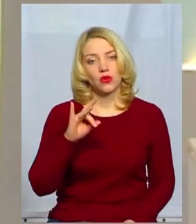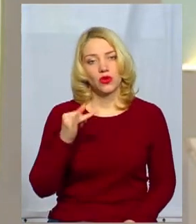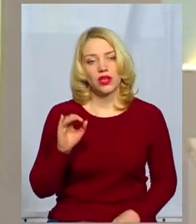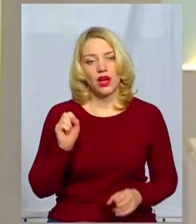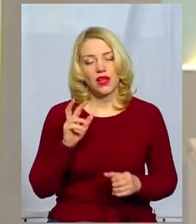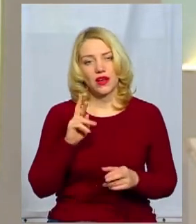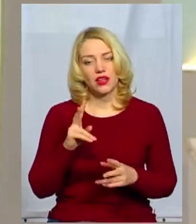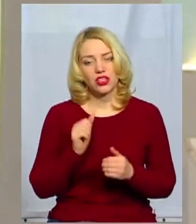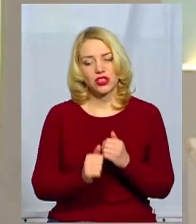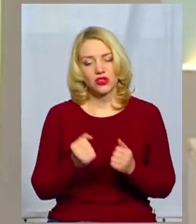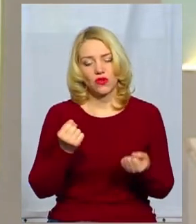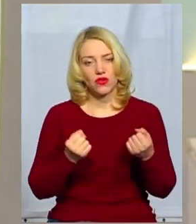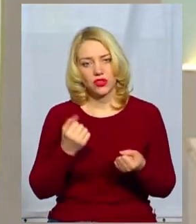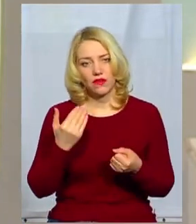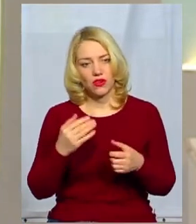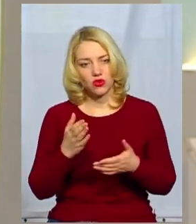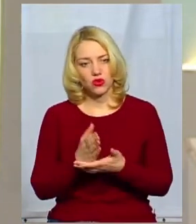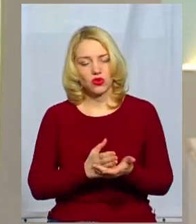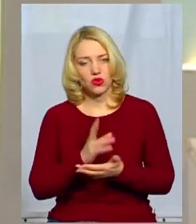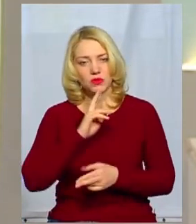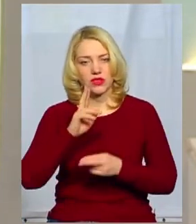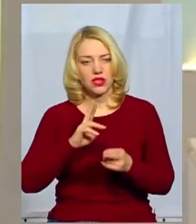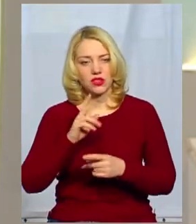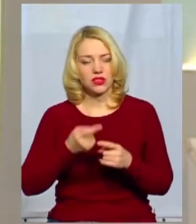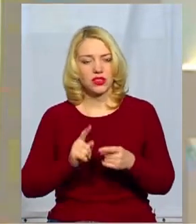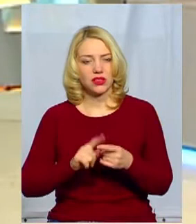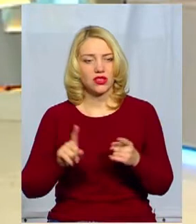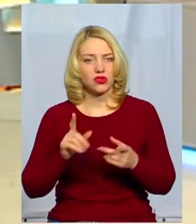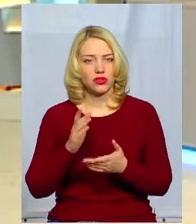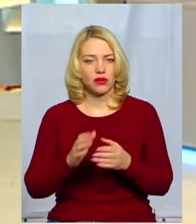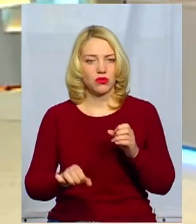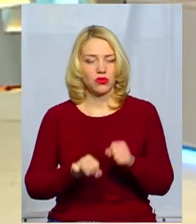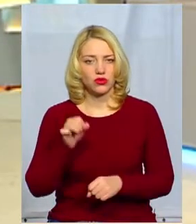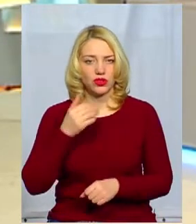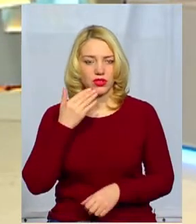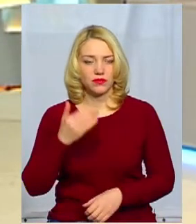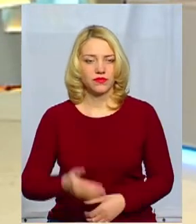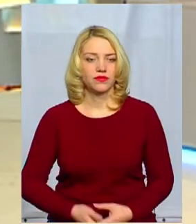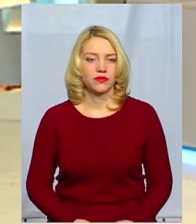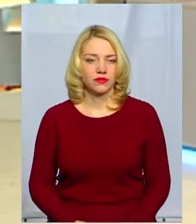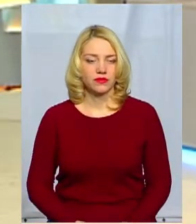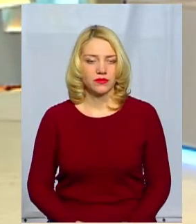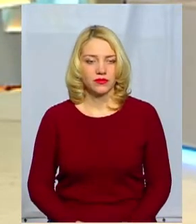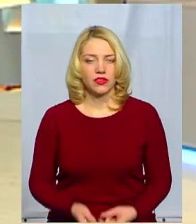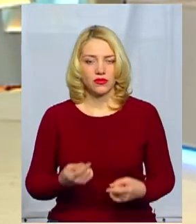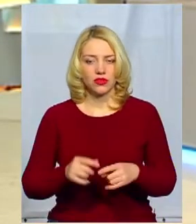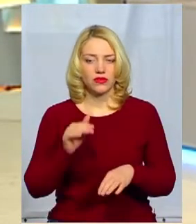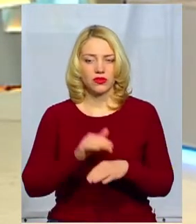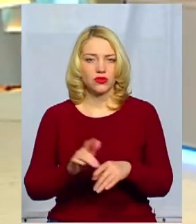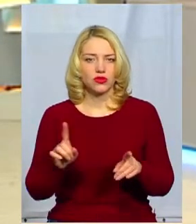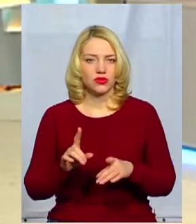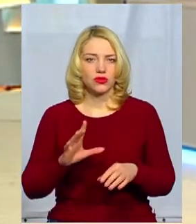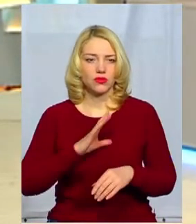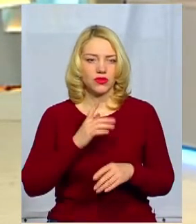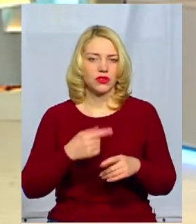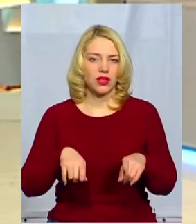водії вашої служби скаржаться на те, що є такі порушення? Ну, вони фіксують те, що все-таки